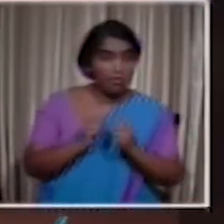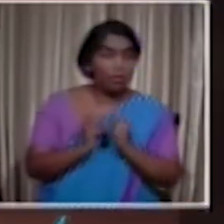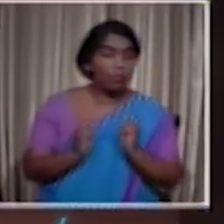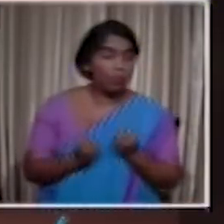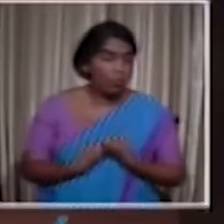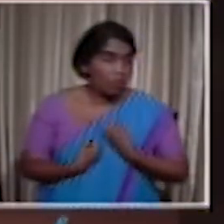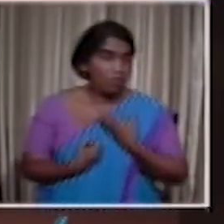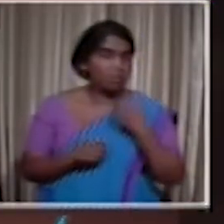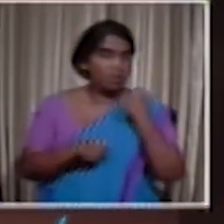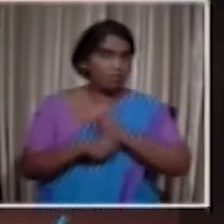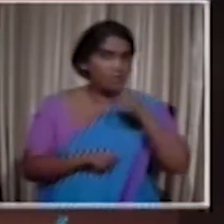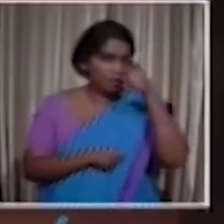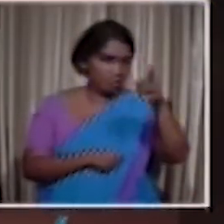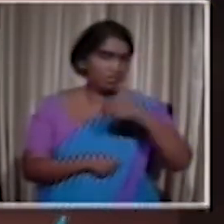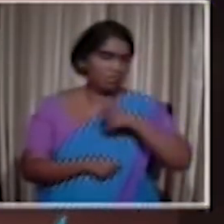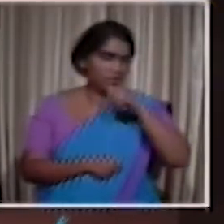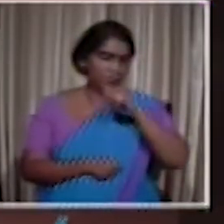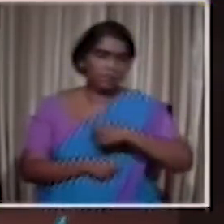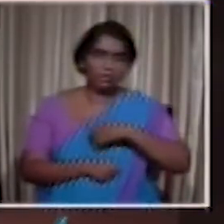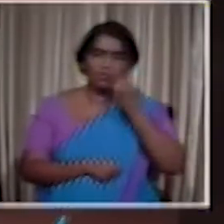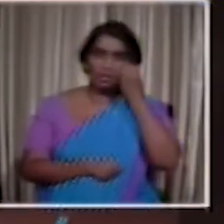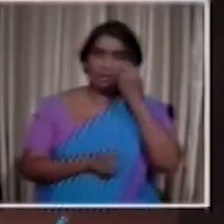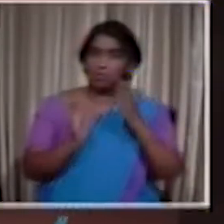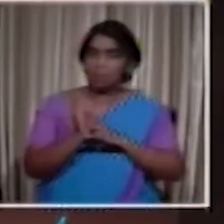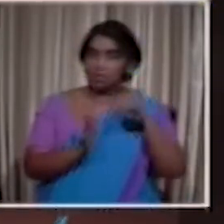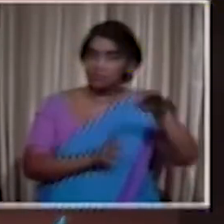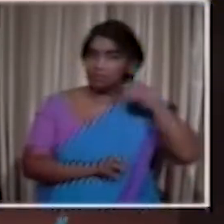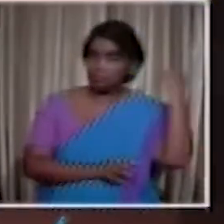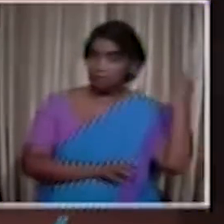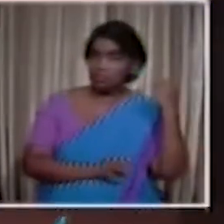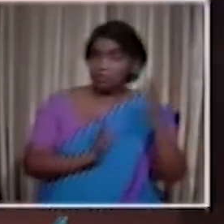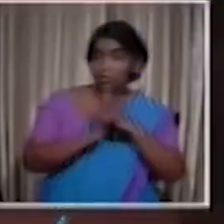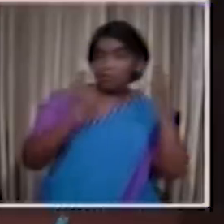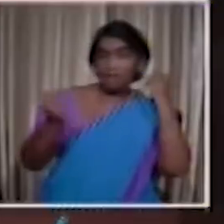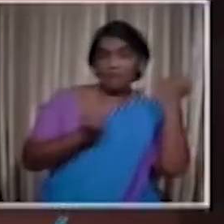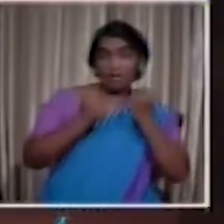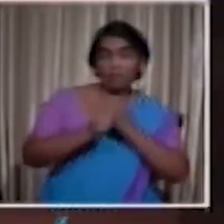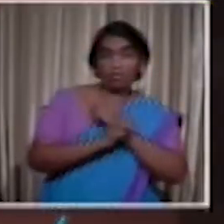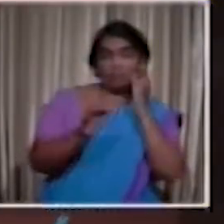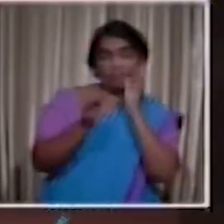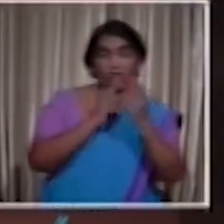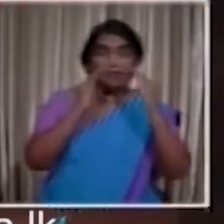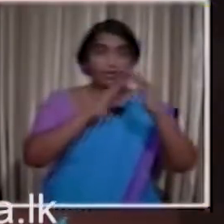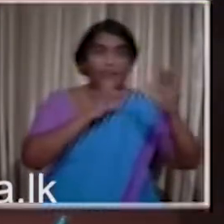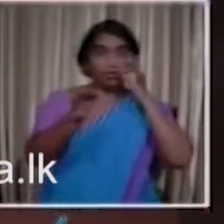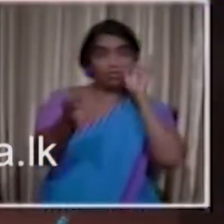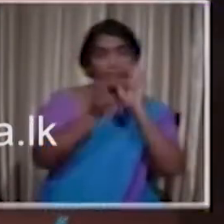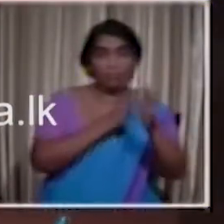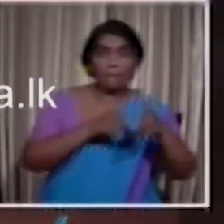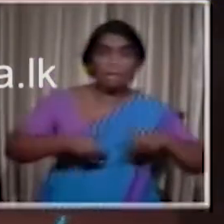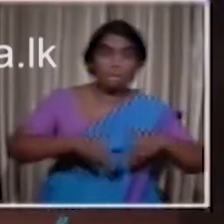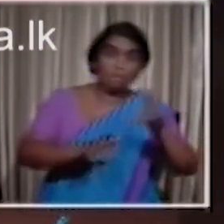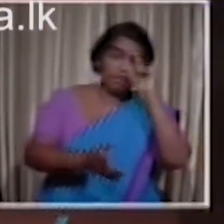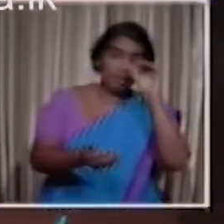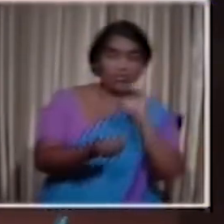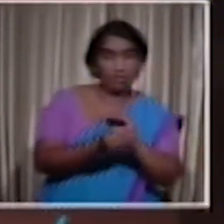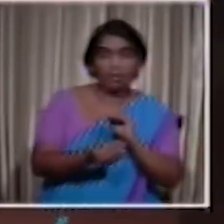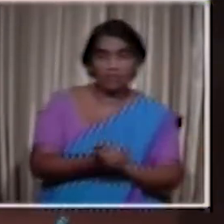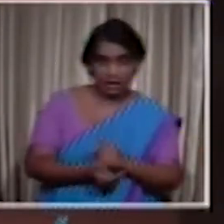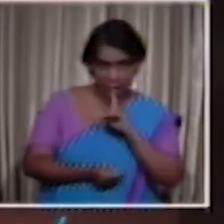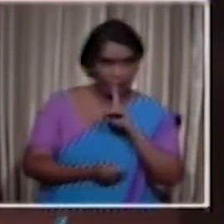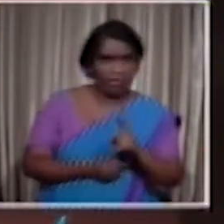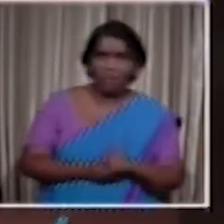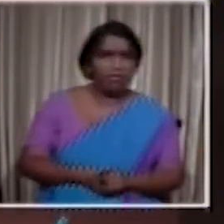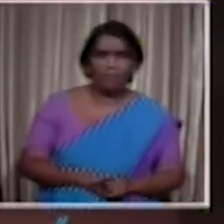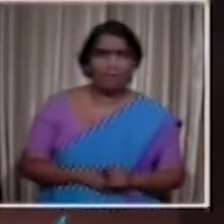උවමනාවකින් ආණ්ඩුව පෙළෙනවාද කියන සාධාරණ සැකය මිනිසුගේ කතාව ආපුවම ලොකු වාහන වලට ගිනිතියේ ලොකු ගෙවල් වලට ගිනිතියේ පාර යන්න බලාගෙන නේද? එහෙම